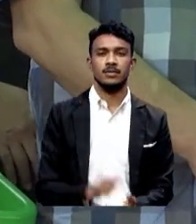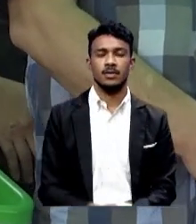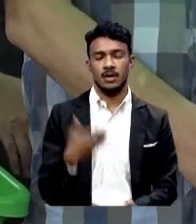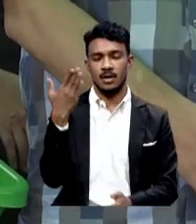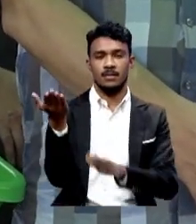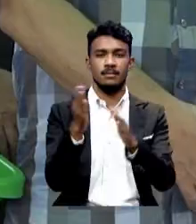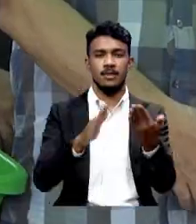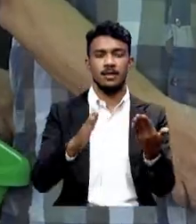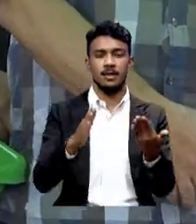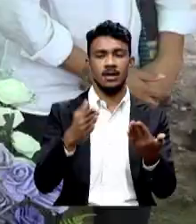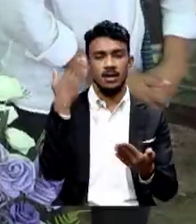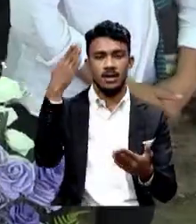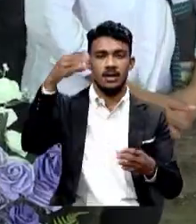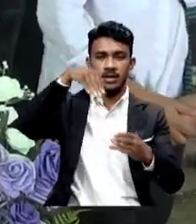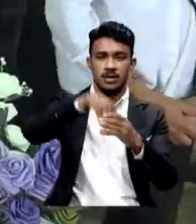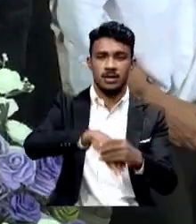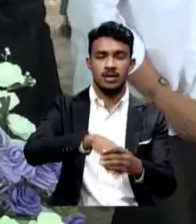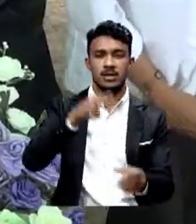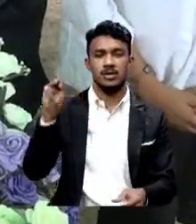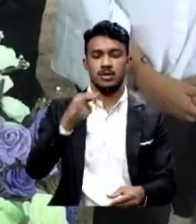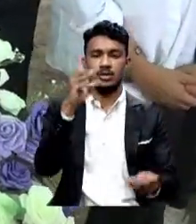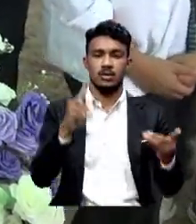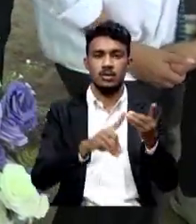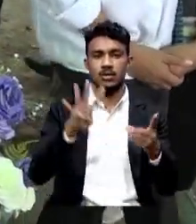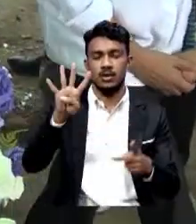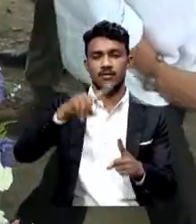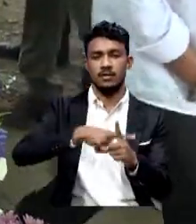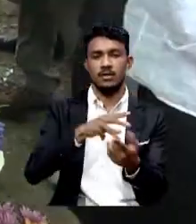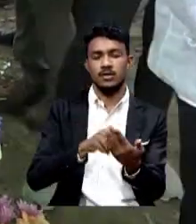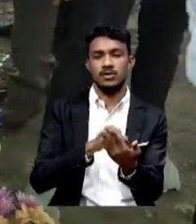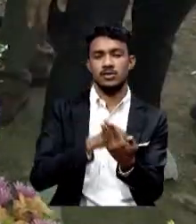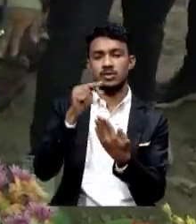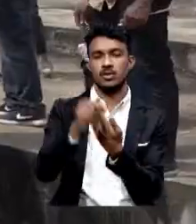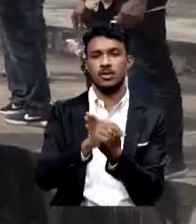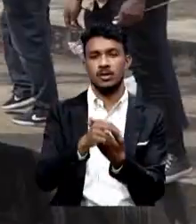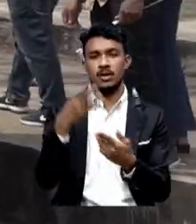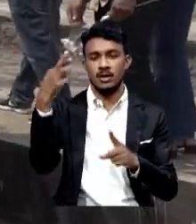niamate isin, halot ia segunda, lorong hat bulan Zulu, ia semiteru